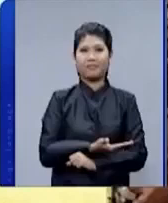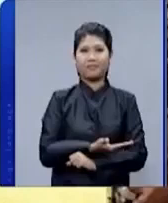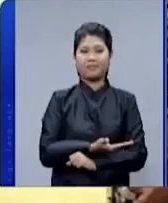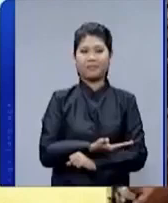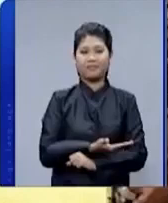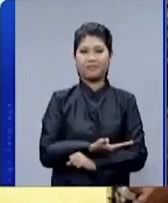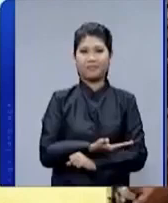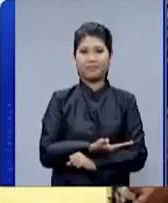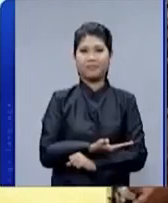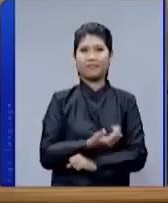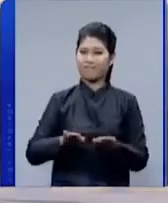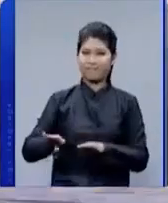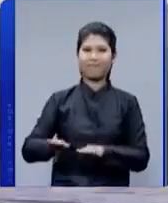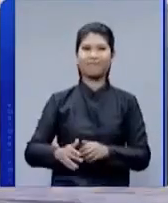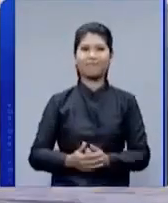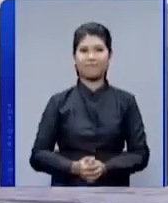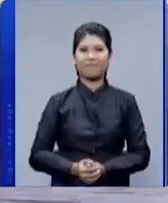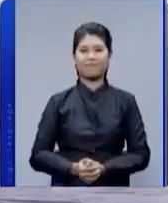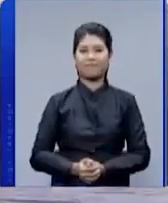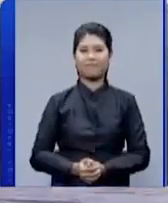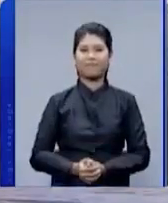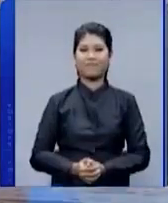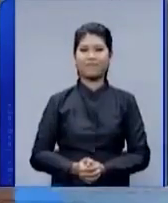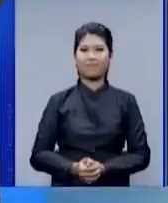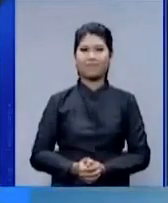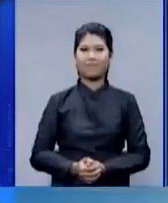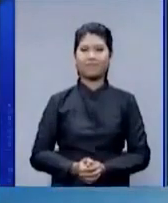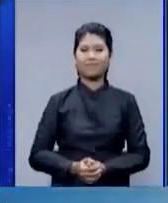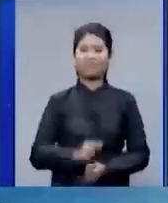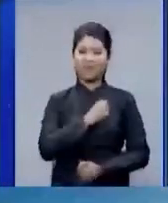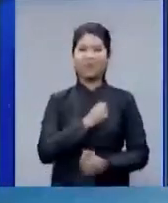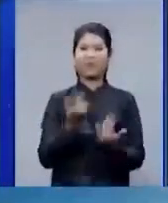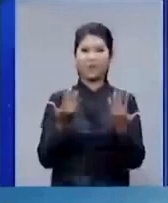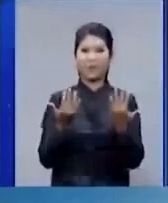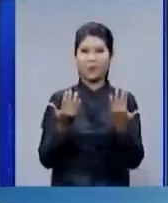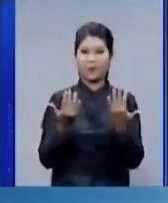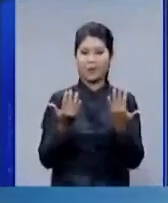เจกสัตวัฒน์และแท็กพรัญญูค่ะ อดใ